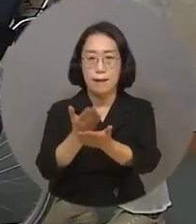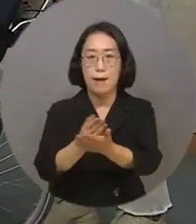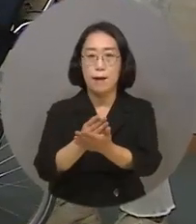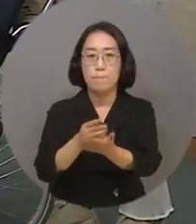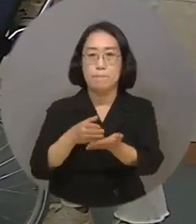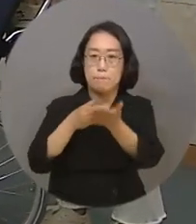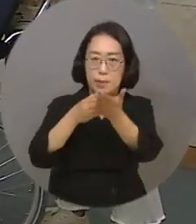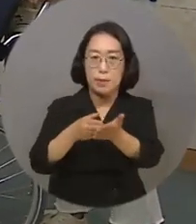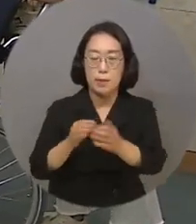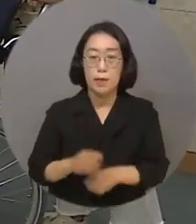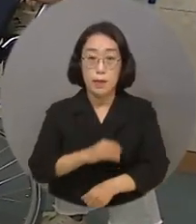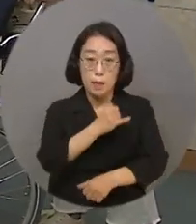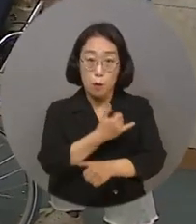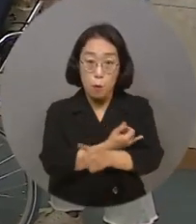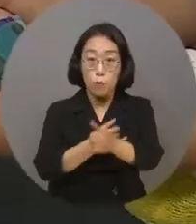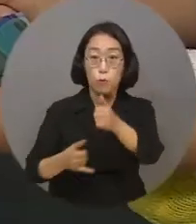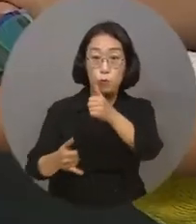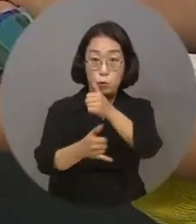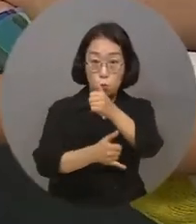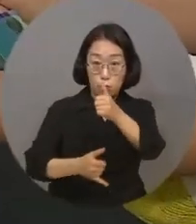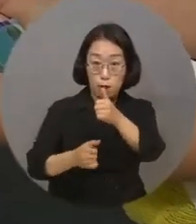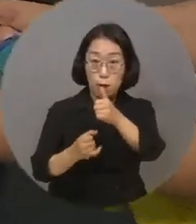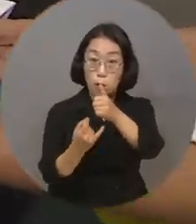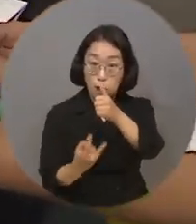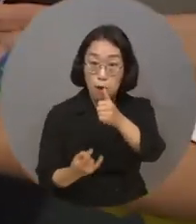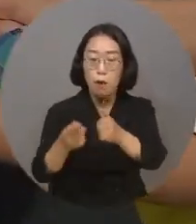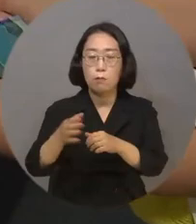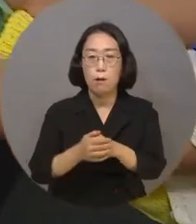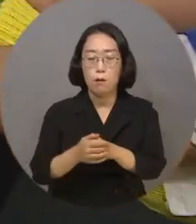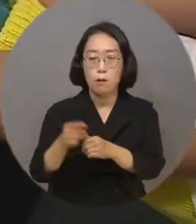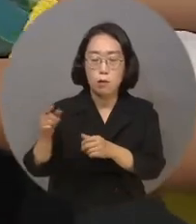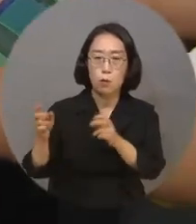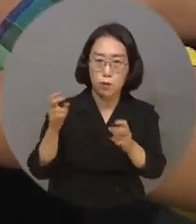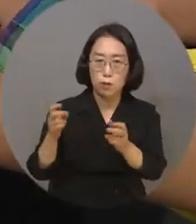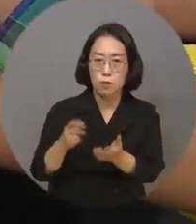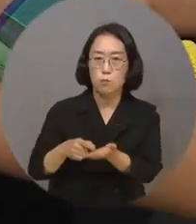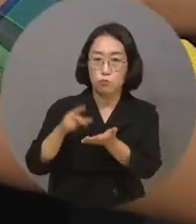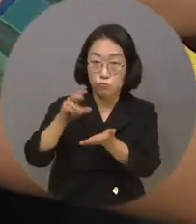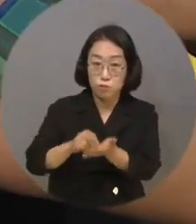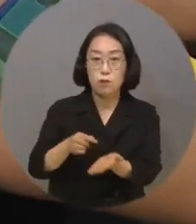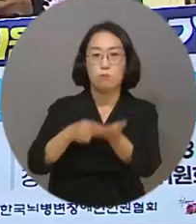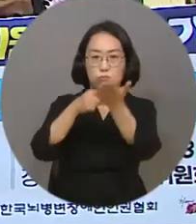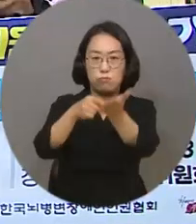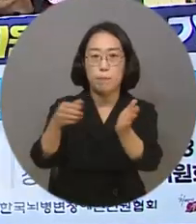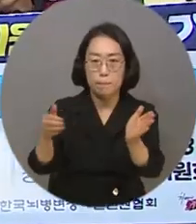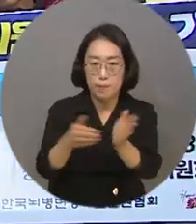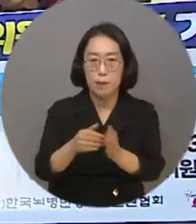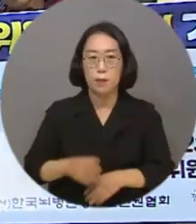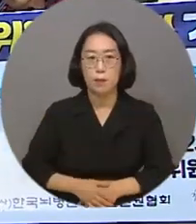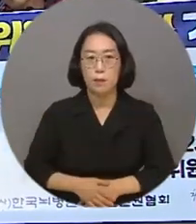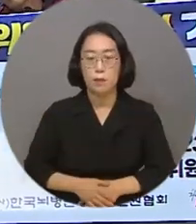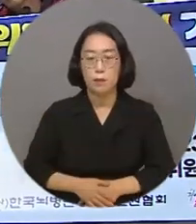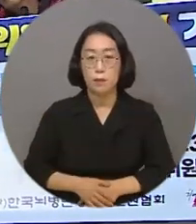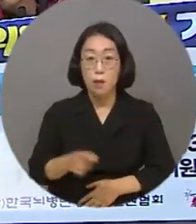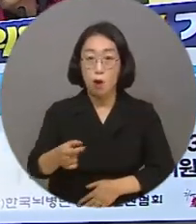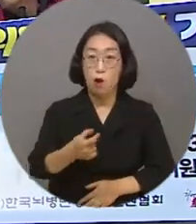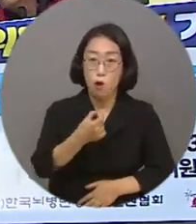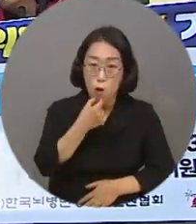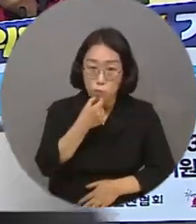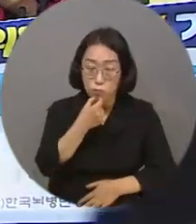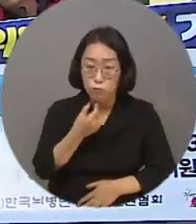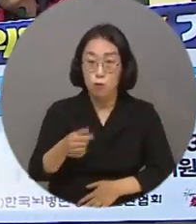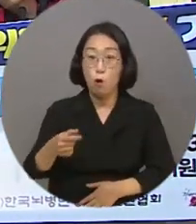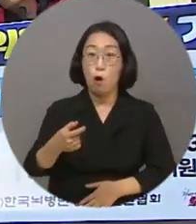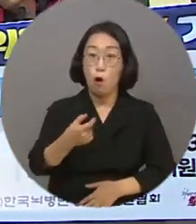신씨는 이날 국가인권위원회 아시아나항공을 상대로 진정서를 제출했습니다 짱구 사용거부